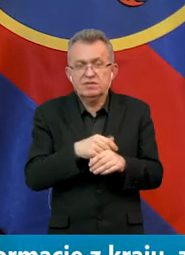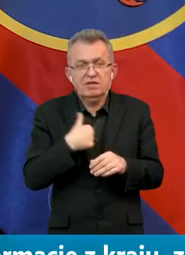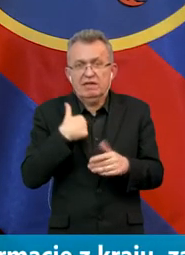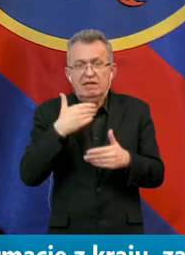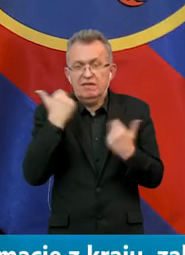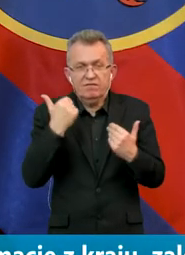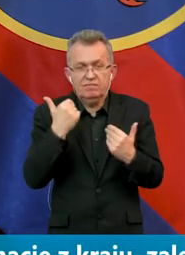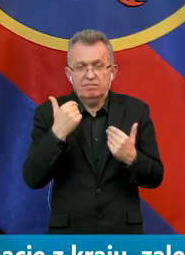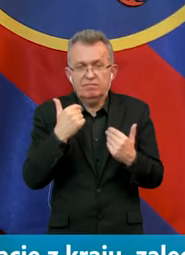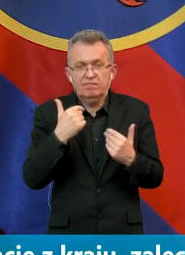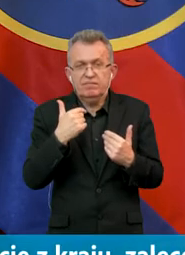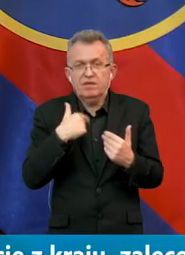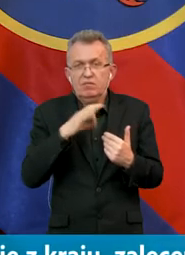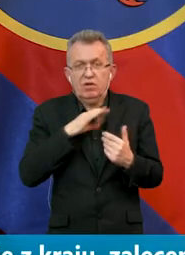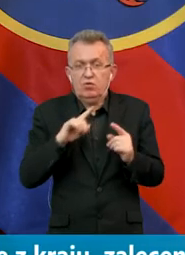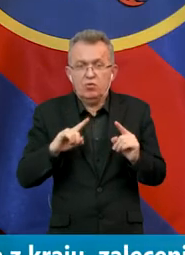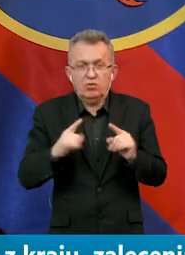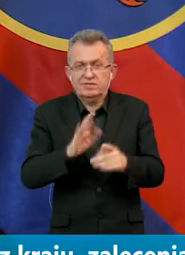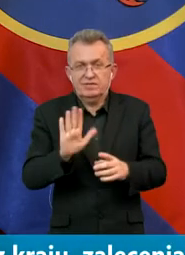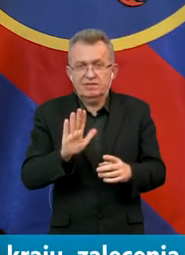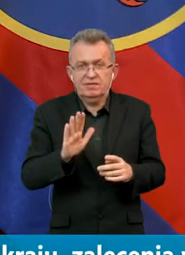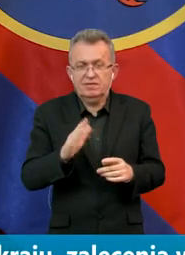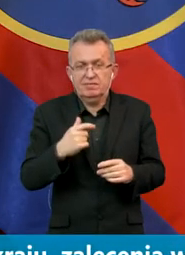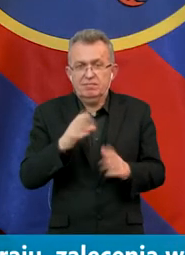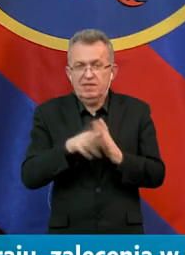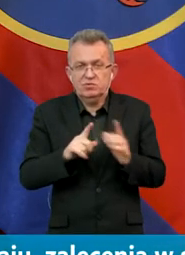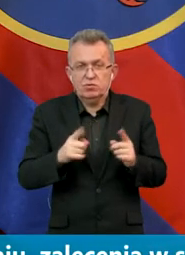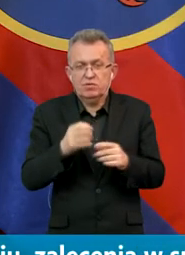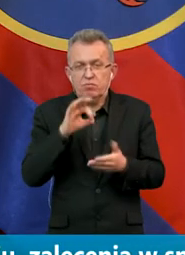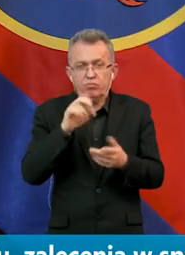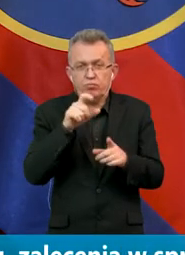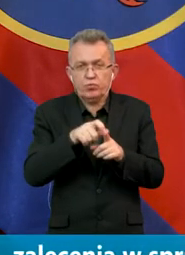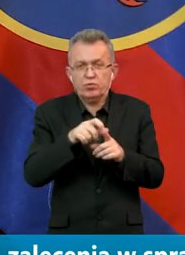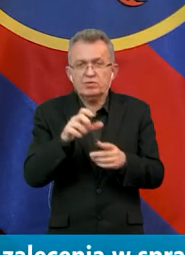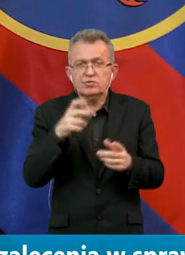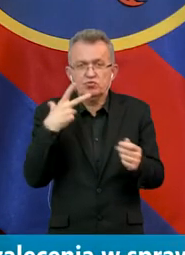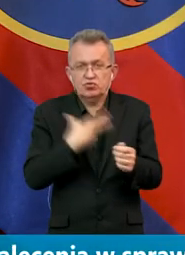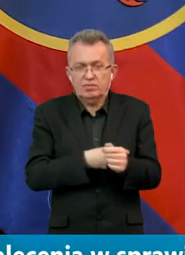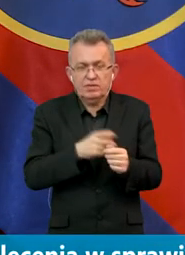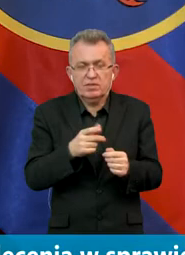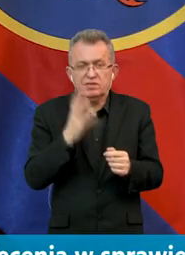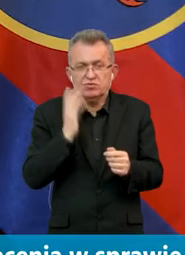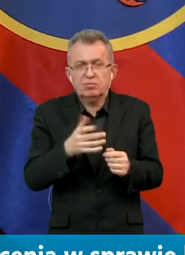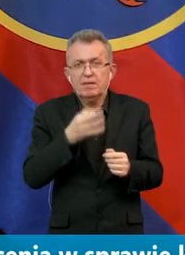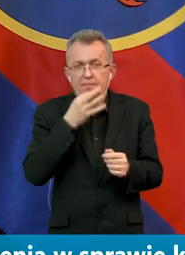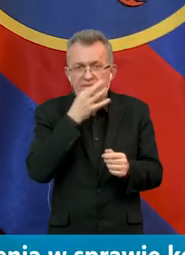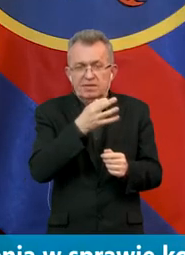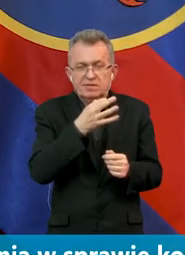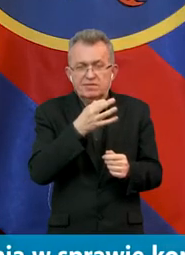pojęcia, ponieważ nie my organizujemy ten punkt szczepień. Trzeba by tutaj pytać o